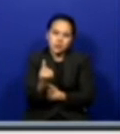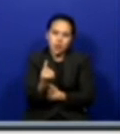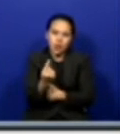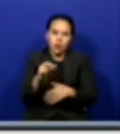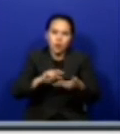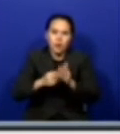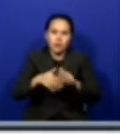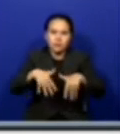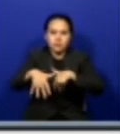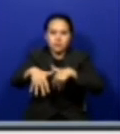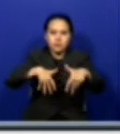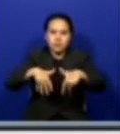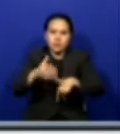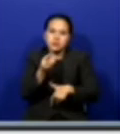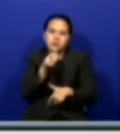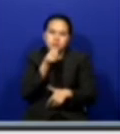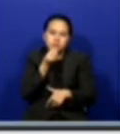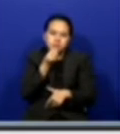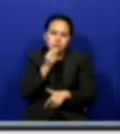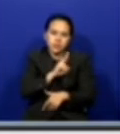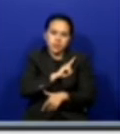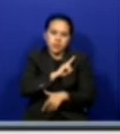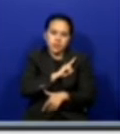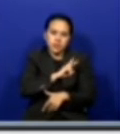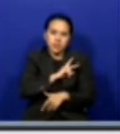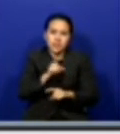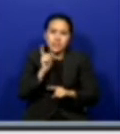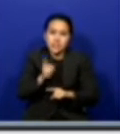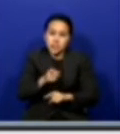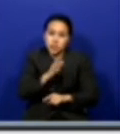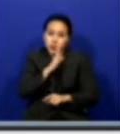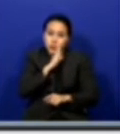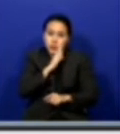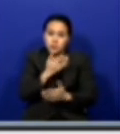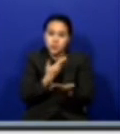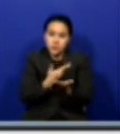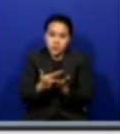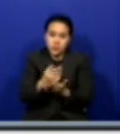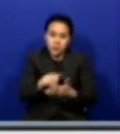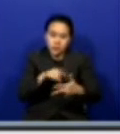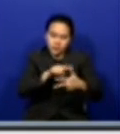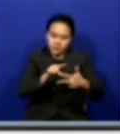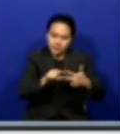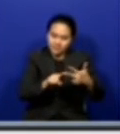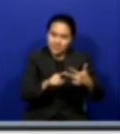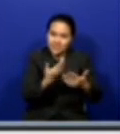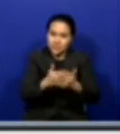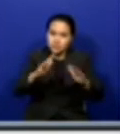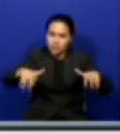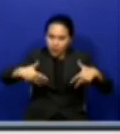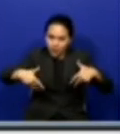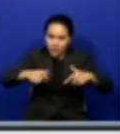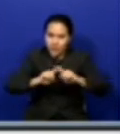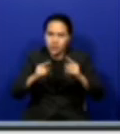นที่ซื้อทานจากผมควรจะได้ไรายได้สัก1/3เนี่ย1/3เนี่ยก็จะถูก